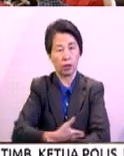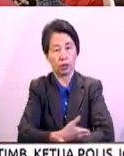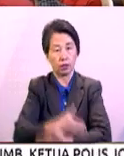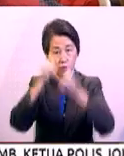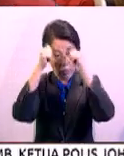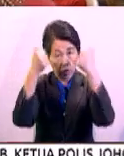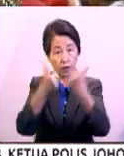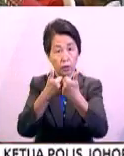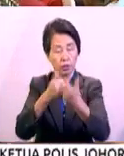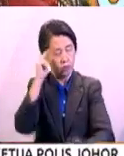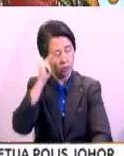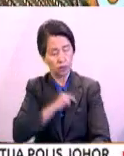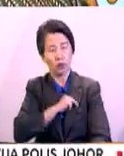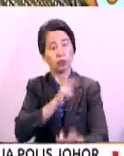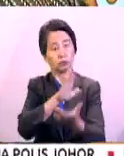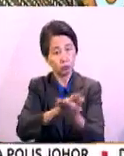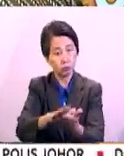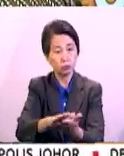bersih.